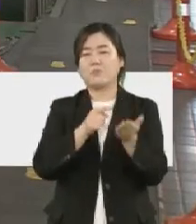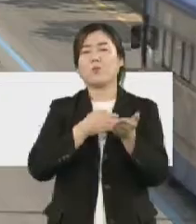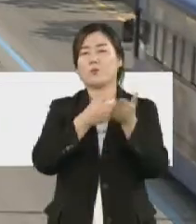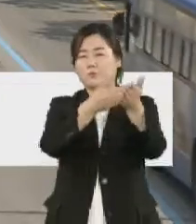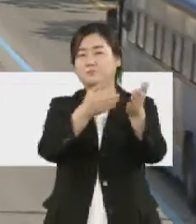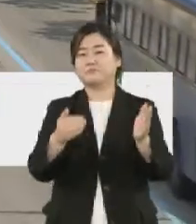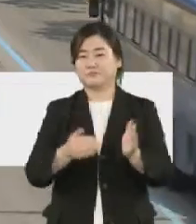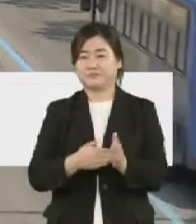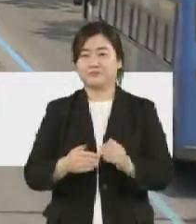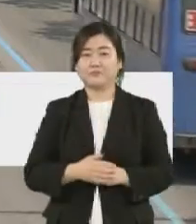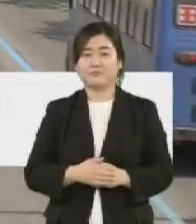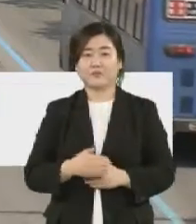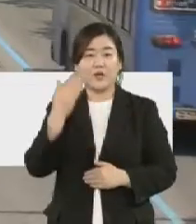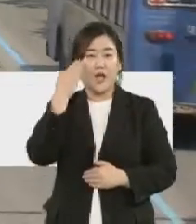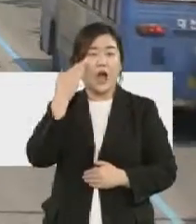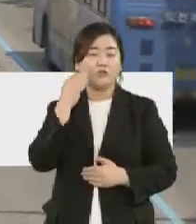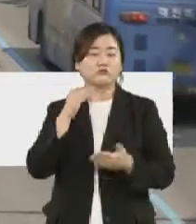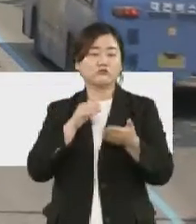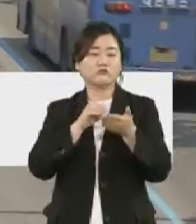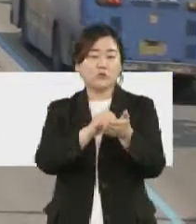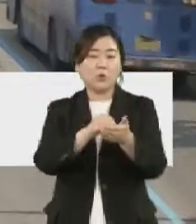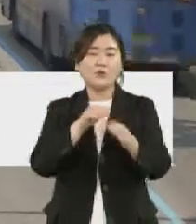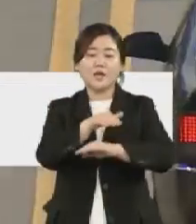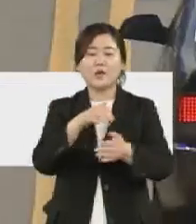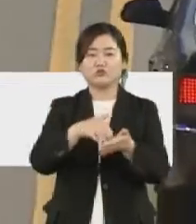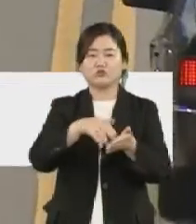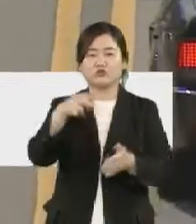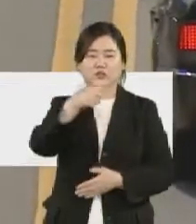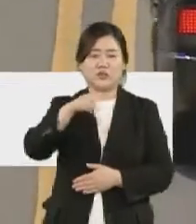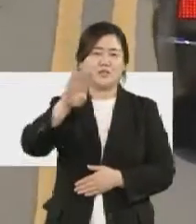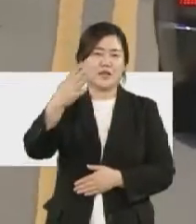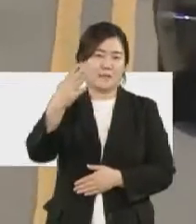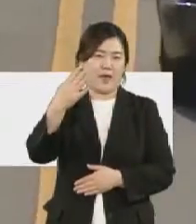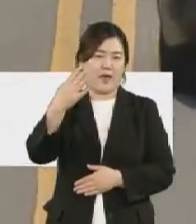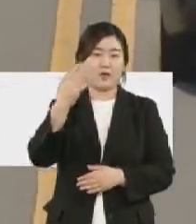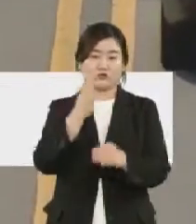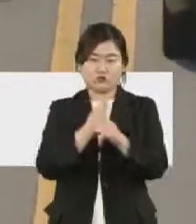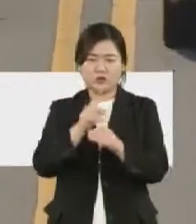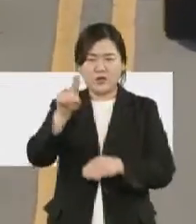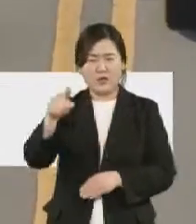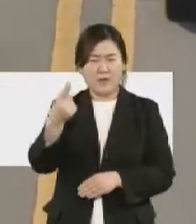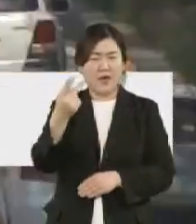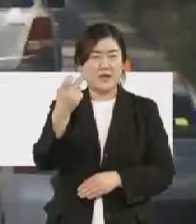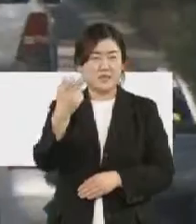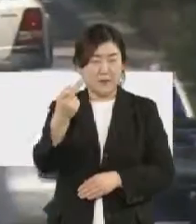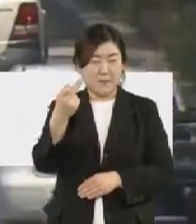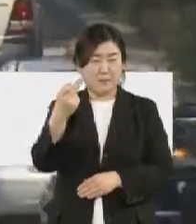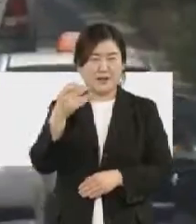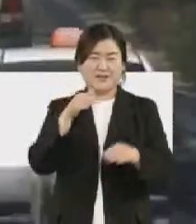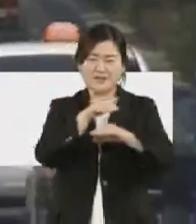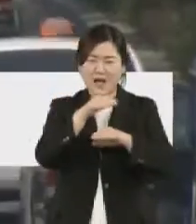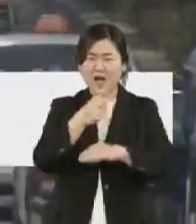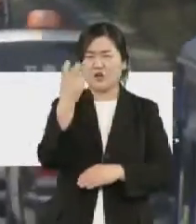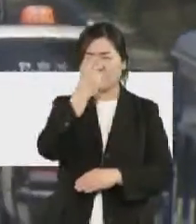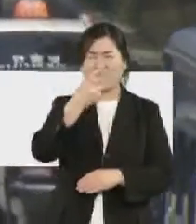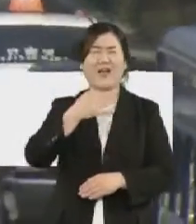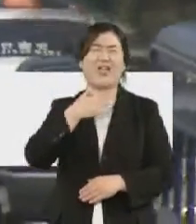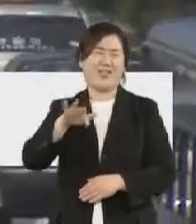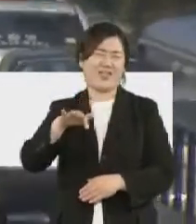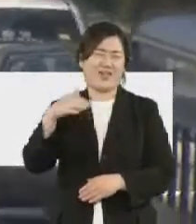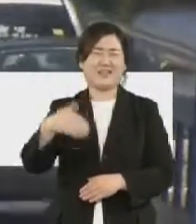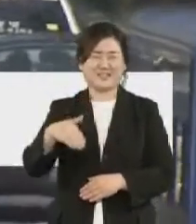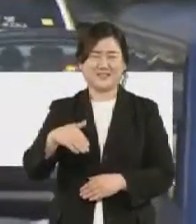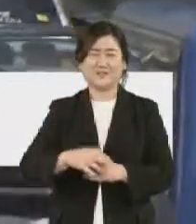했습니다 우리나라에 등록된 자동차 2400만 대중 113만 대는 자동차 검사를 받지